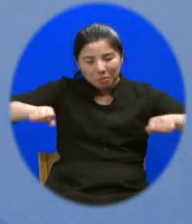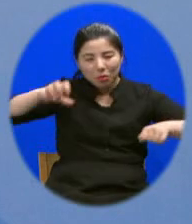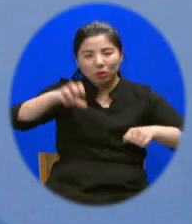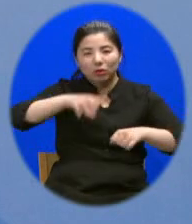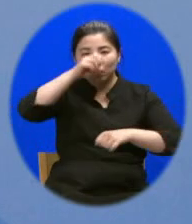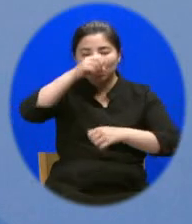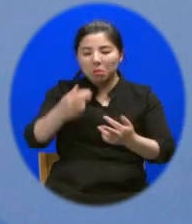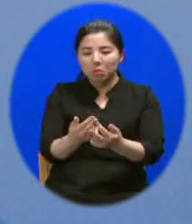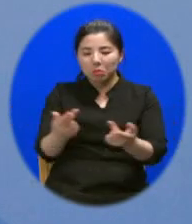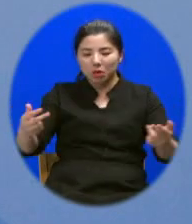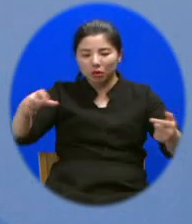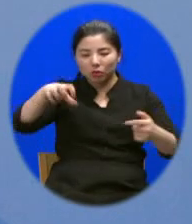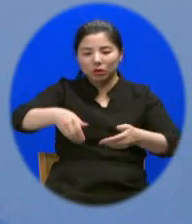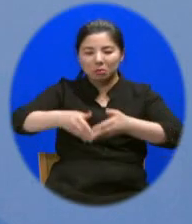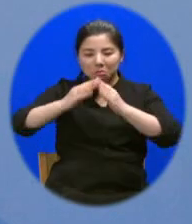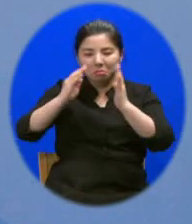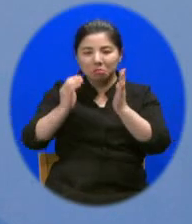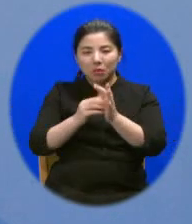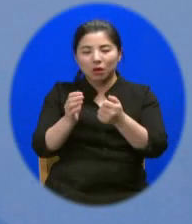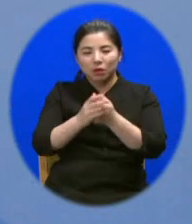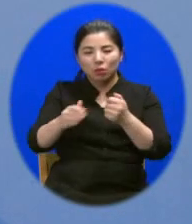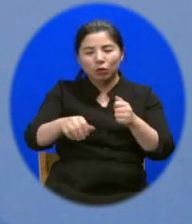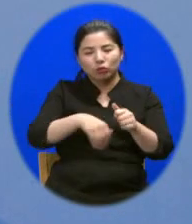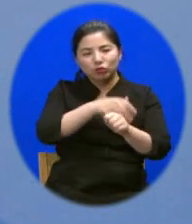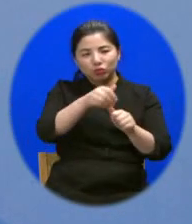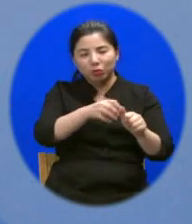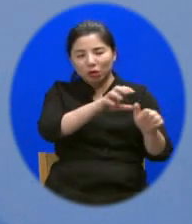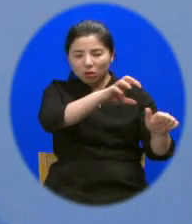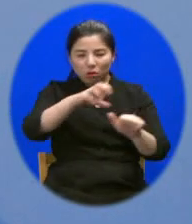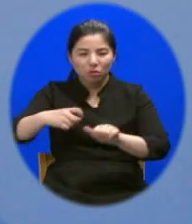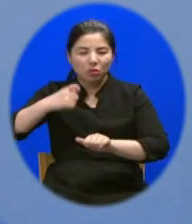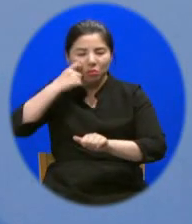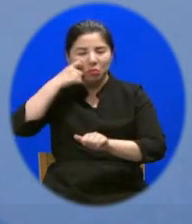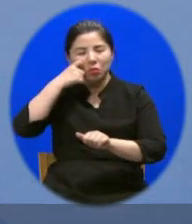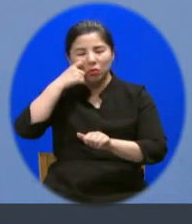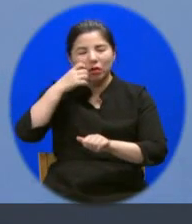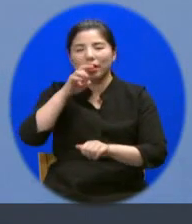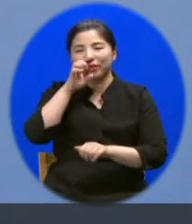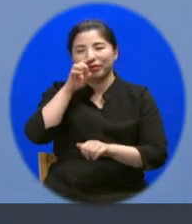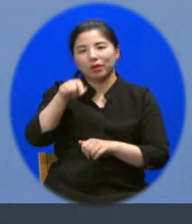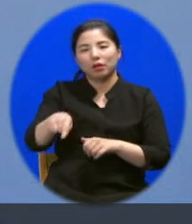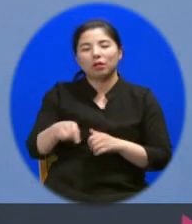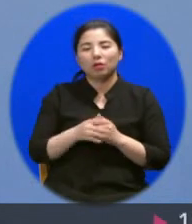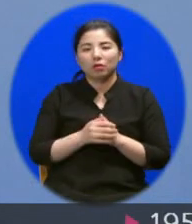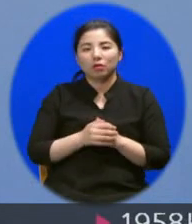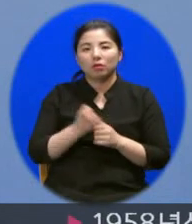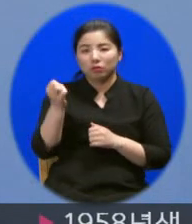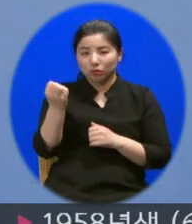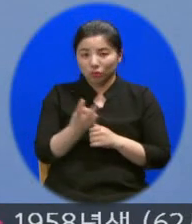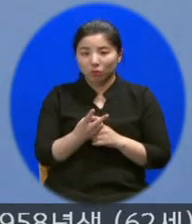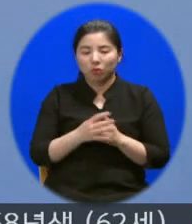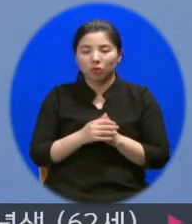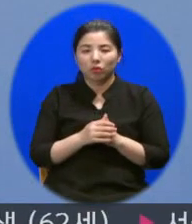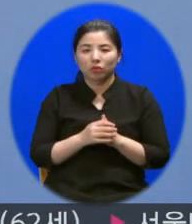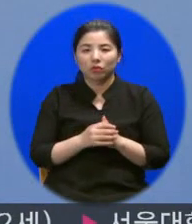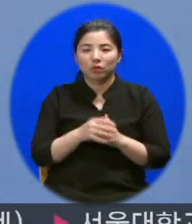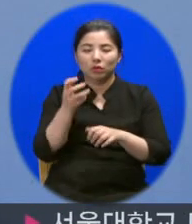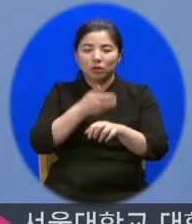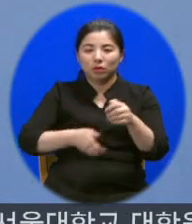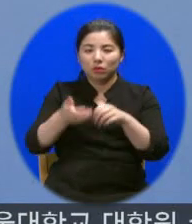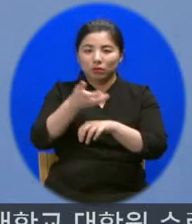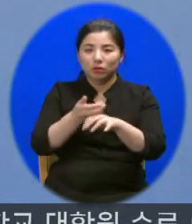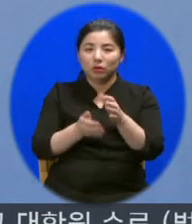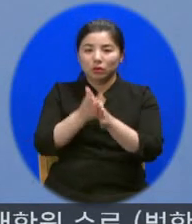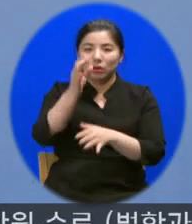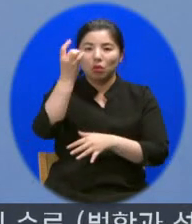배우도 씨의 정주여건을 이용할만한 그와 같은 상황이 못된 부분이 있고 또 그 혁신도시가